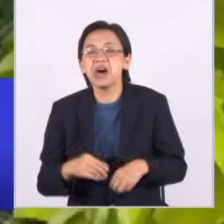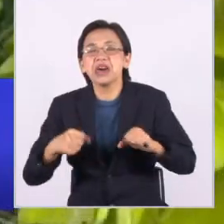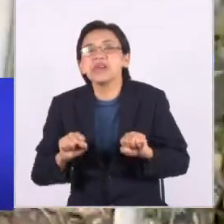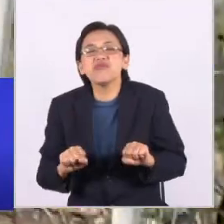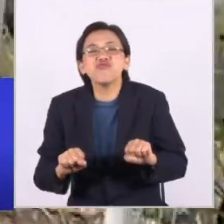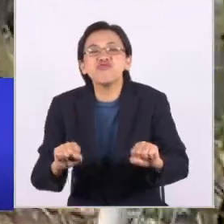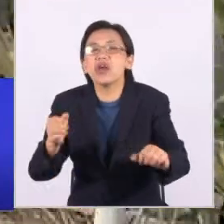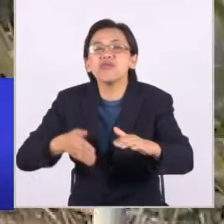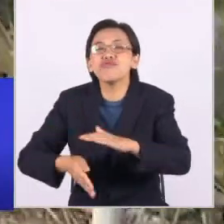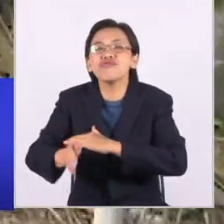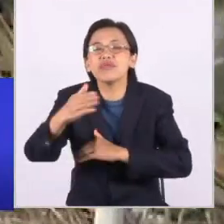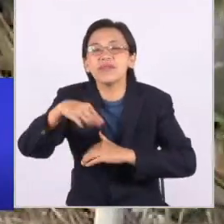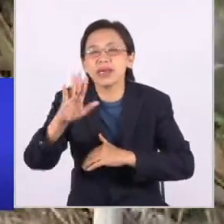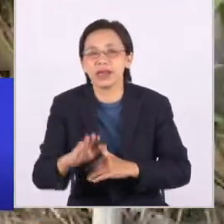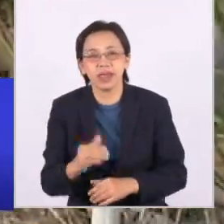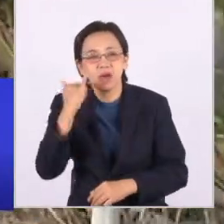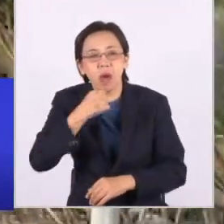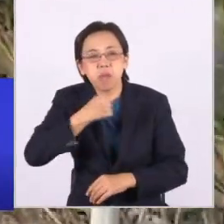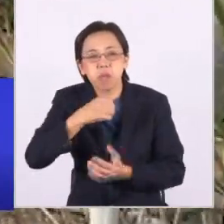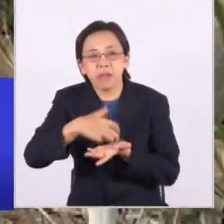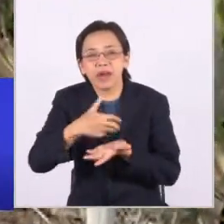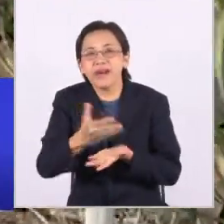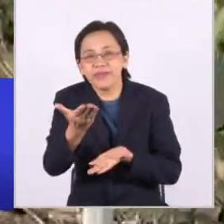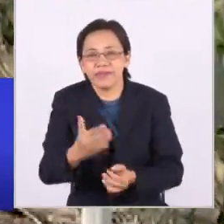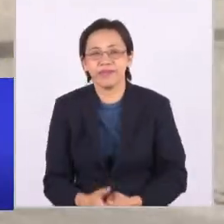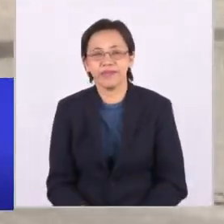ถหนีไปเฉยเลยฟังหน่อย